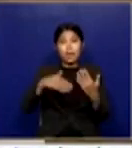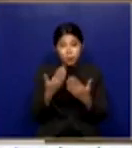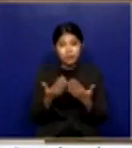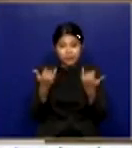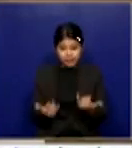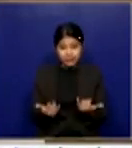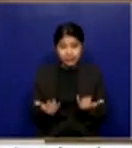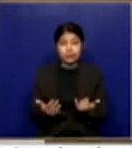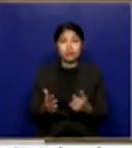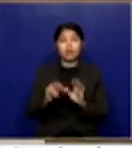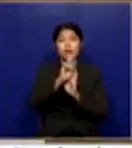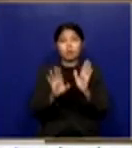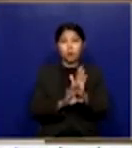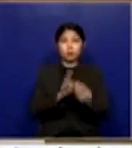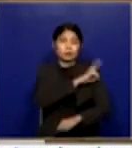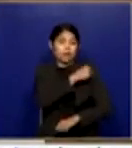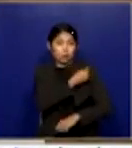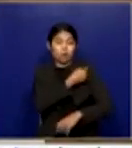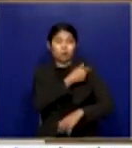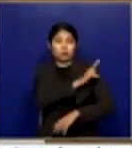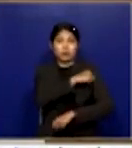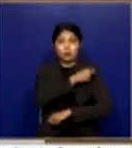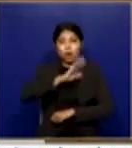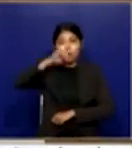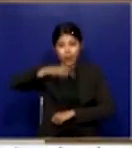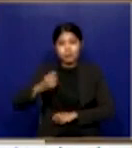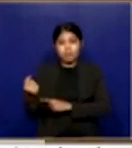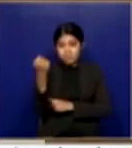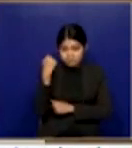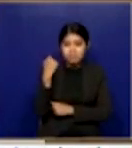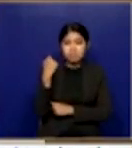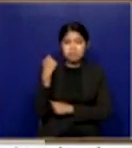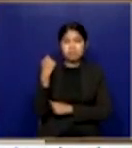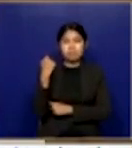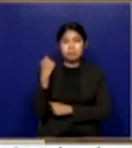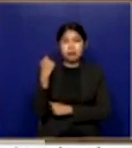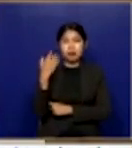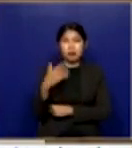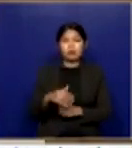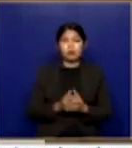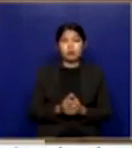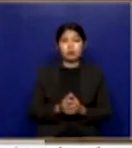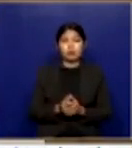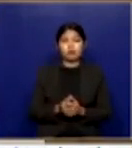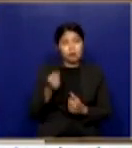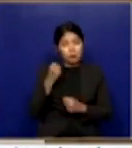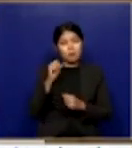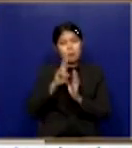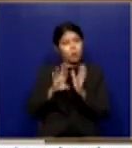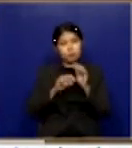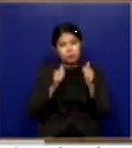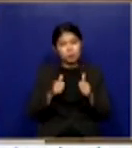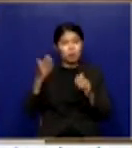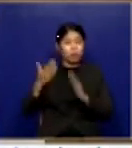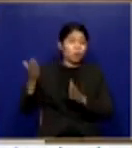เป็นผลมาจากระบบการสาสุขพื้นฐานที่เข้มแข็งมั่นคงซึ่งโดยสั่งผมสั่งสมมายาวนานจาก